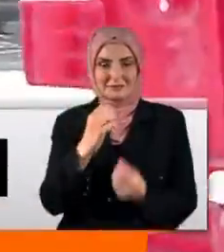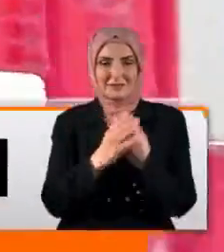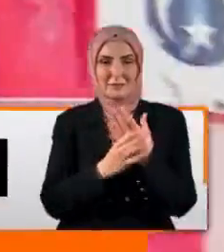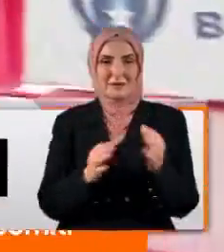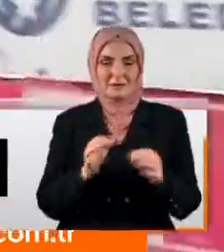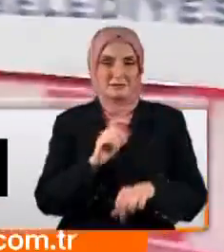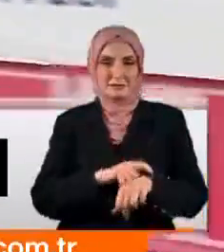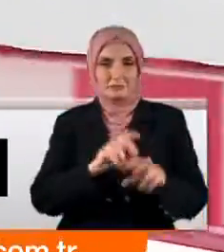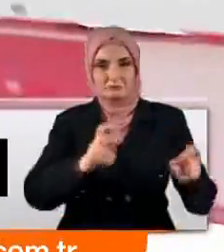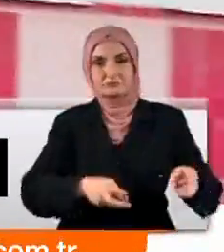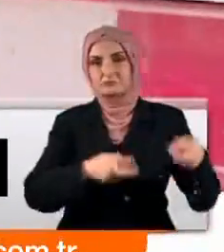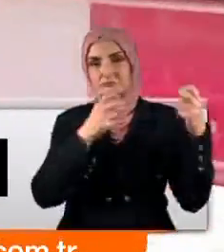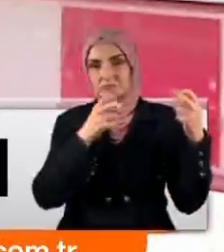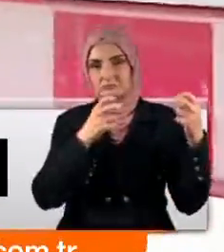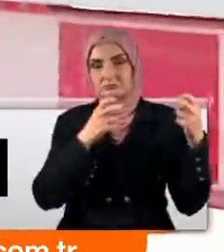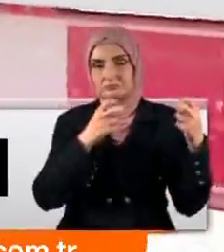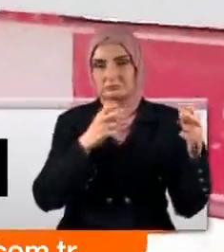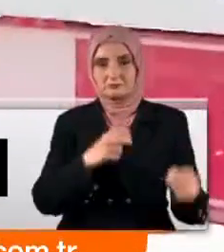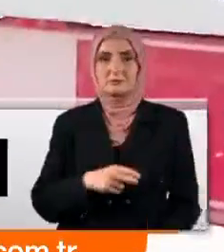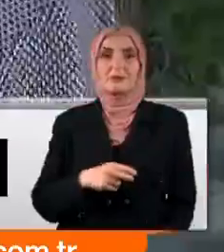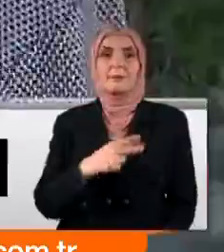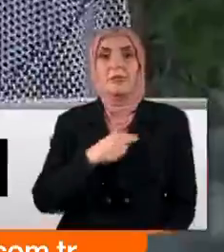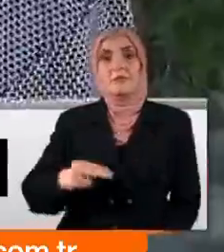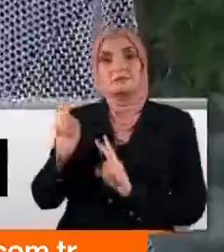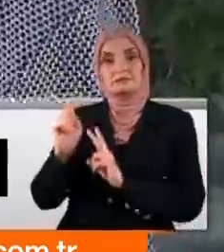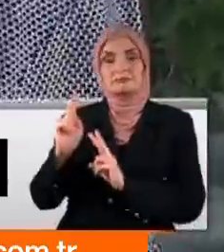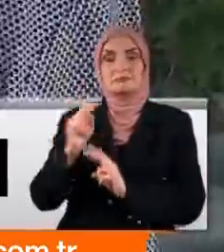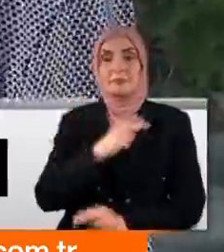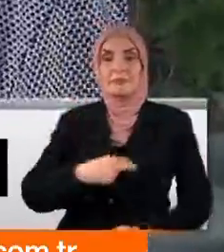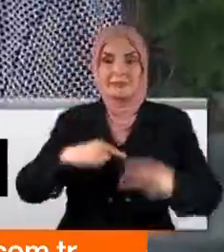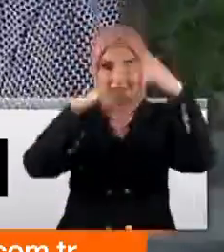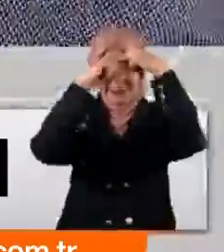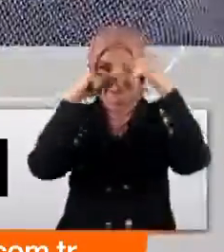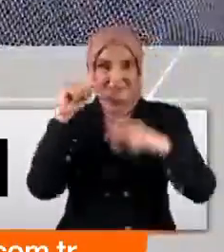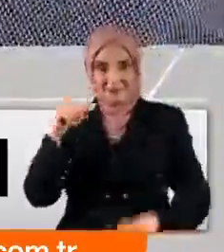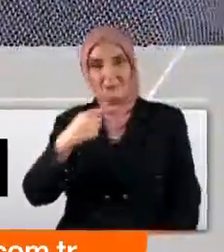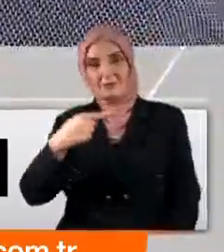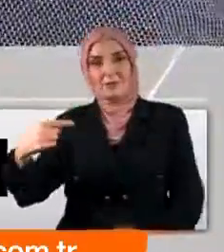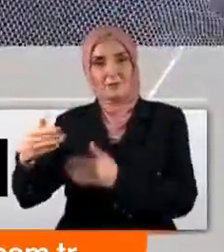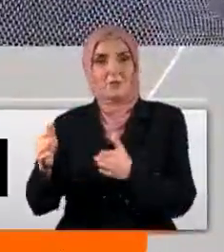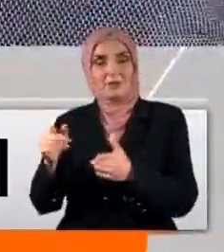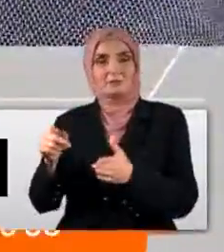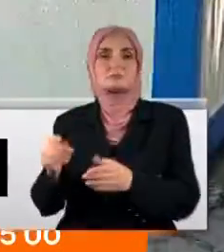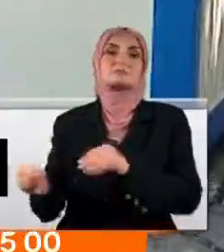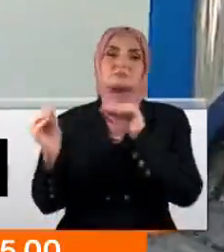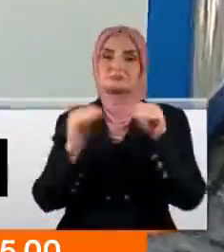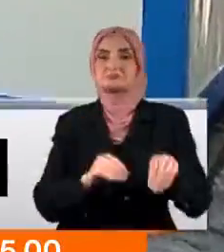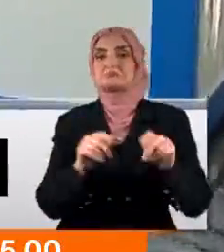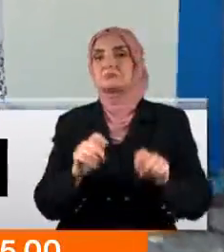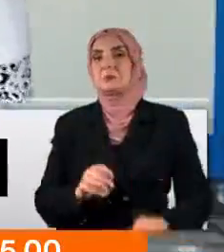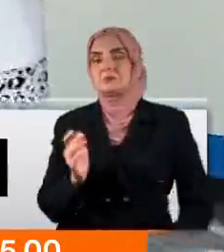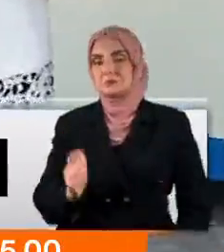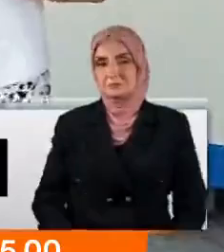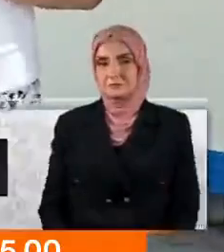kaldırıldı. Yerine de zabıta karakolunun konteyneri dikildi. Şu anda benim burada olmam gerekiyor ama adamlar bana izin vermiyor. Ali İhsan